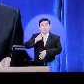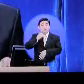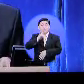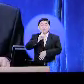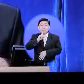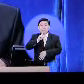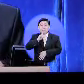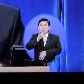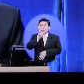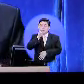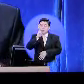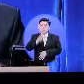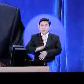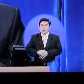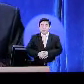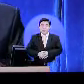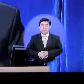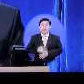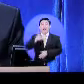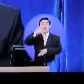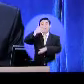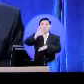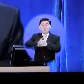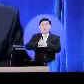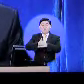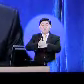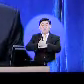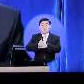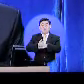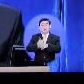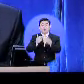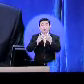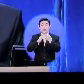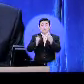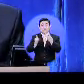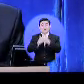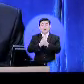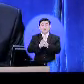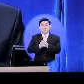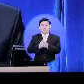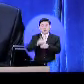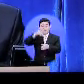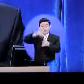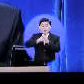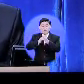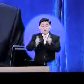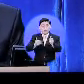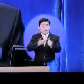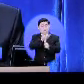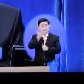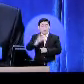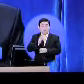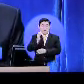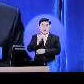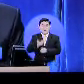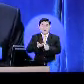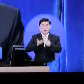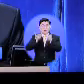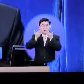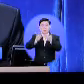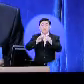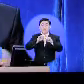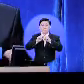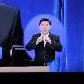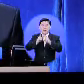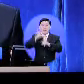말씀이 뭐가 있을 것 같습니다. 그래서 마지막으로 두 후보께서 유권자 여러분께 드리고 싶은 말씀하시도록